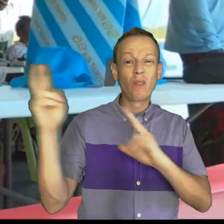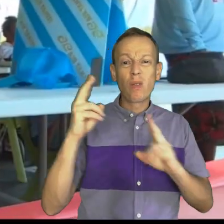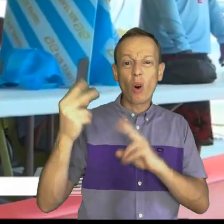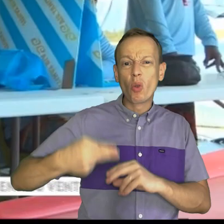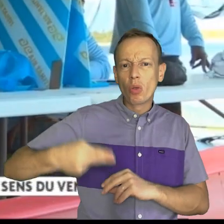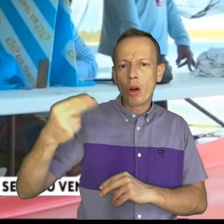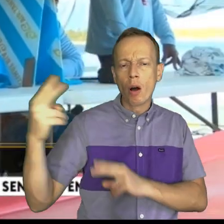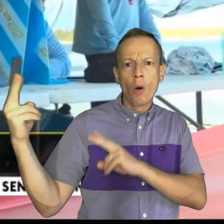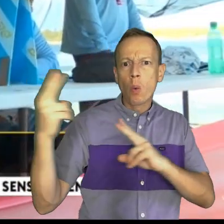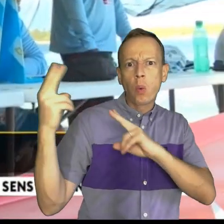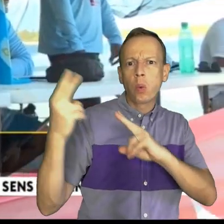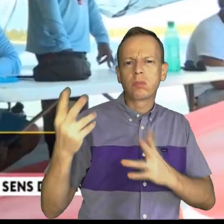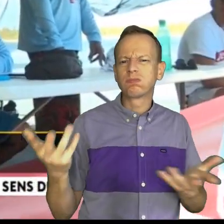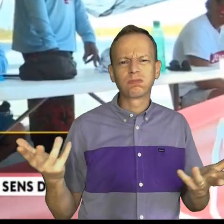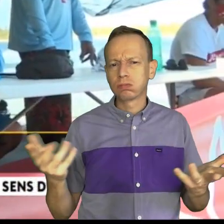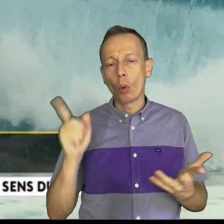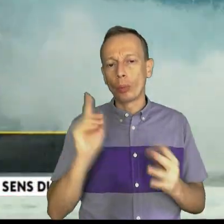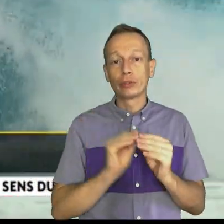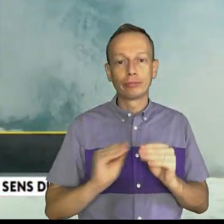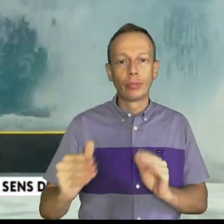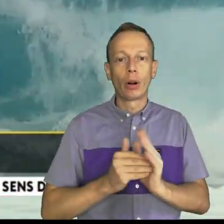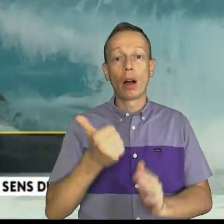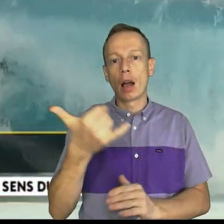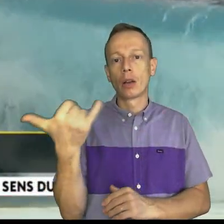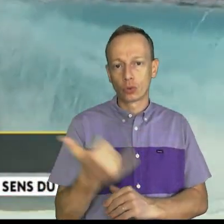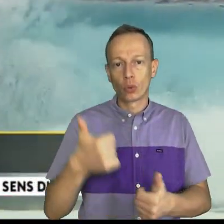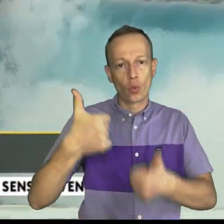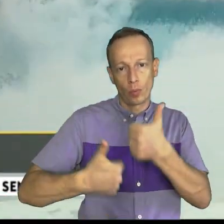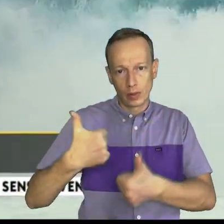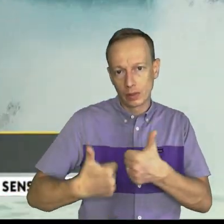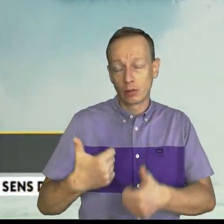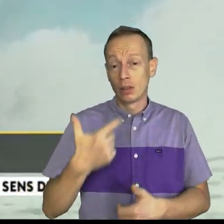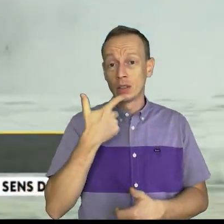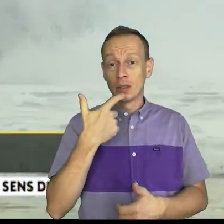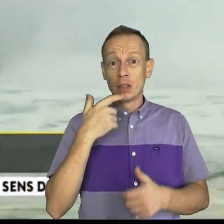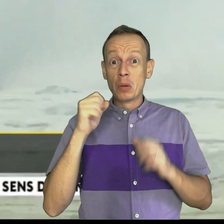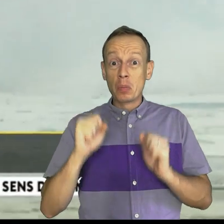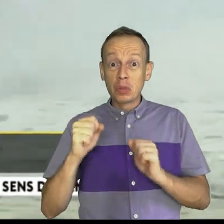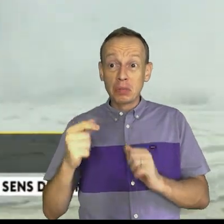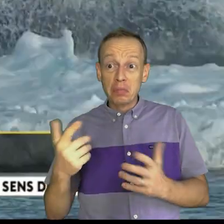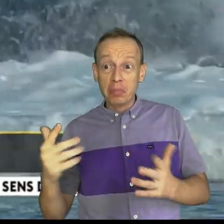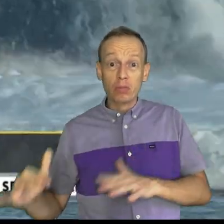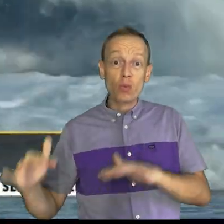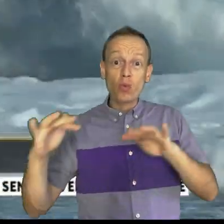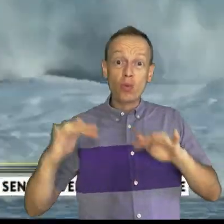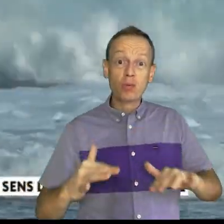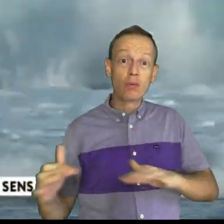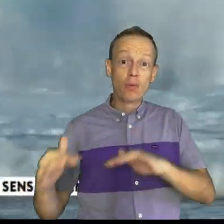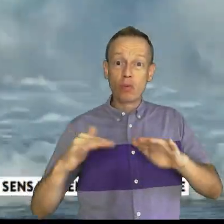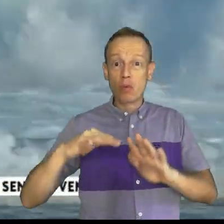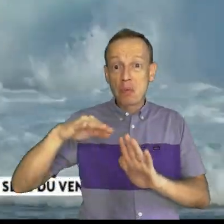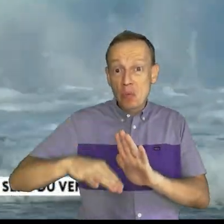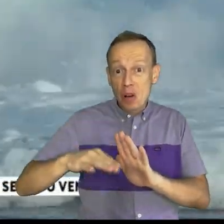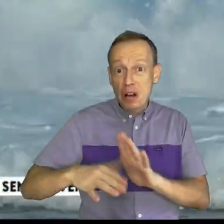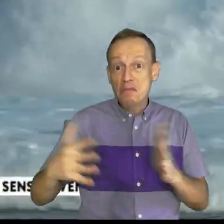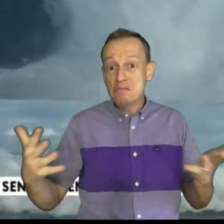comme prévu. La faute au vent du nord qui s'est levé subitement, résultat une journée supplémentaire de compétition avec le risque de voie à la houle baissée